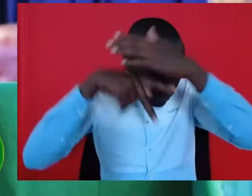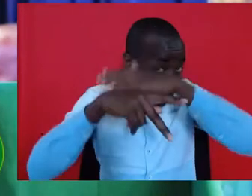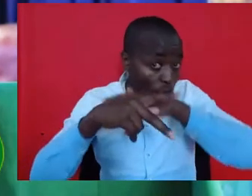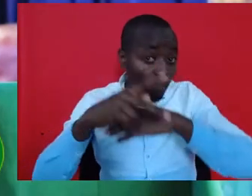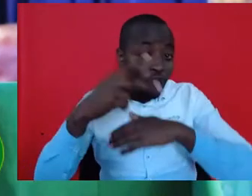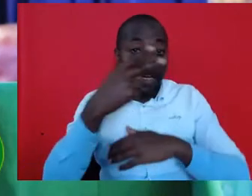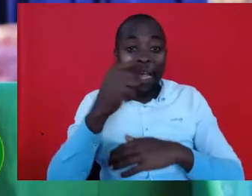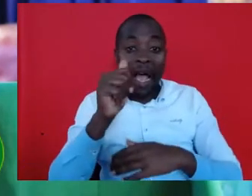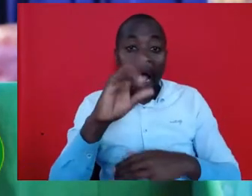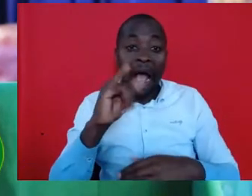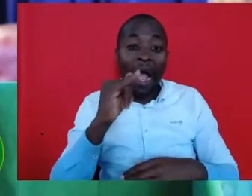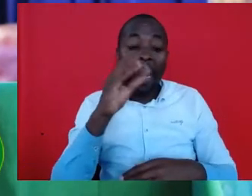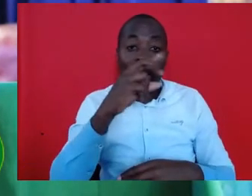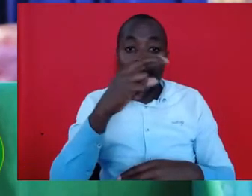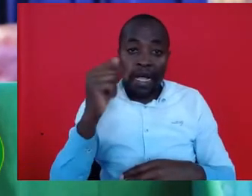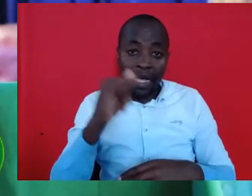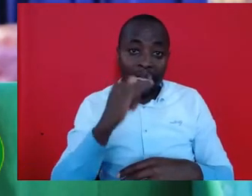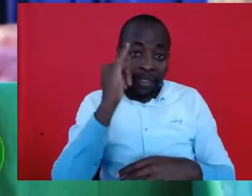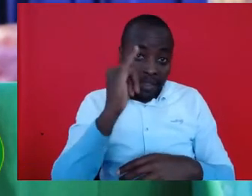Mungu.